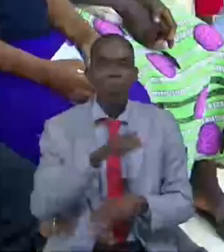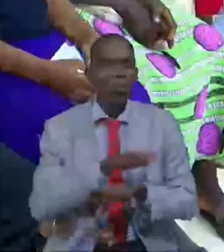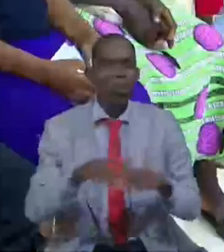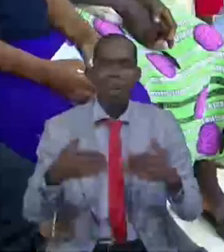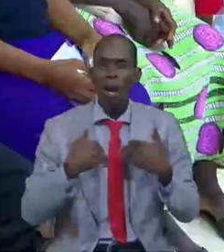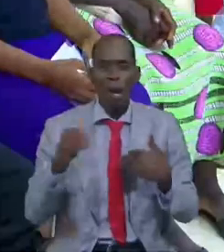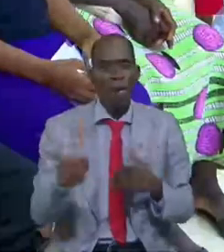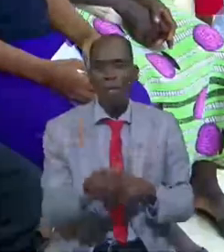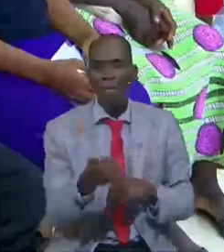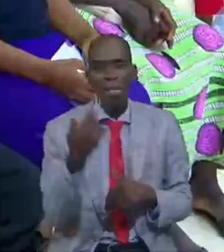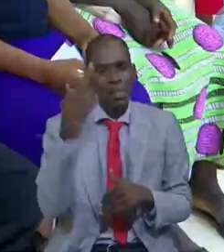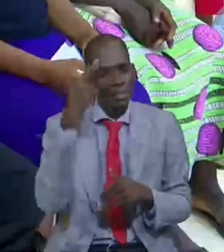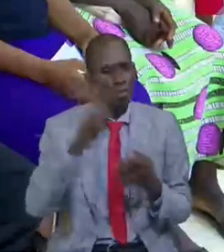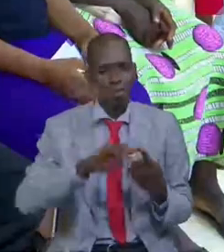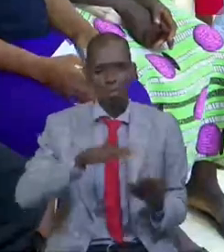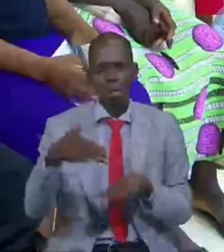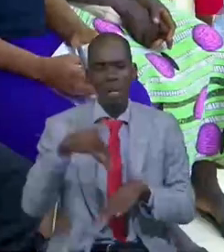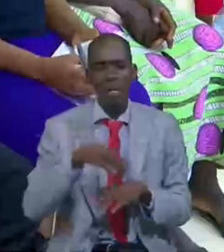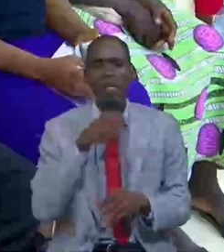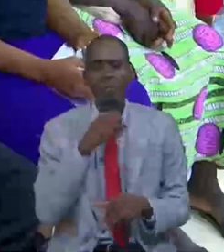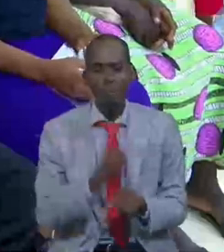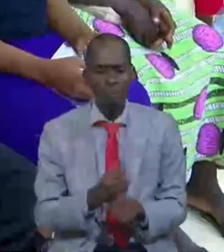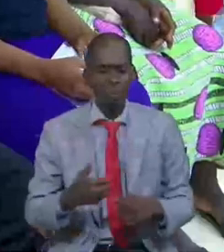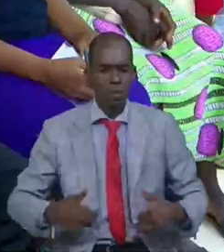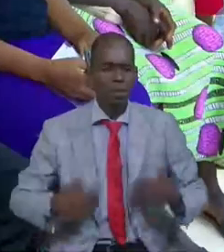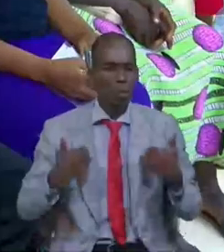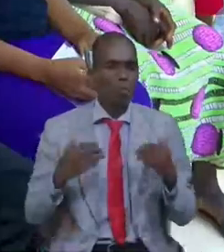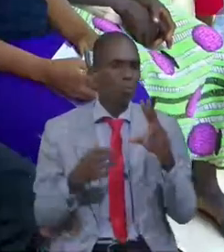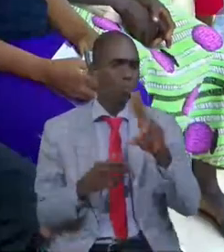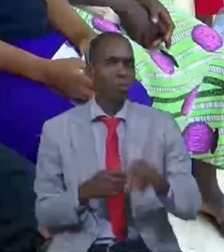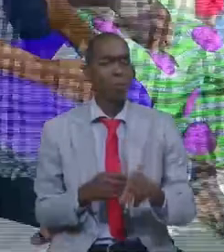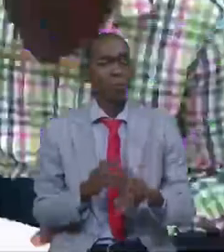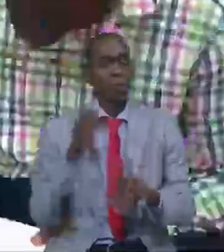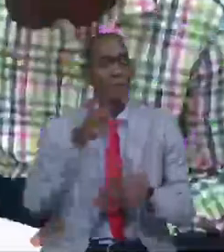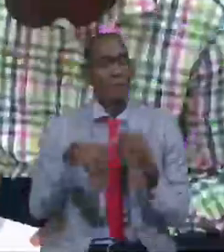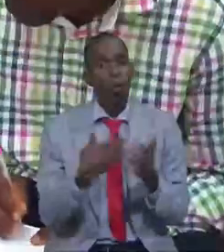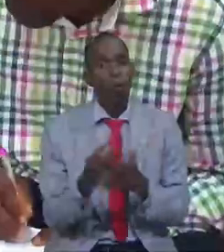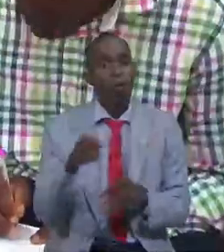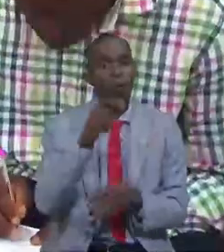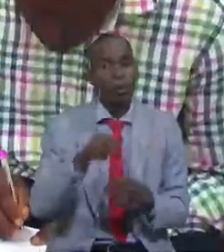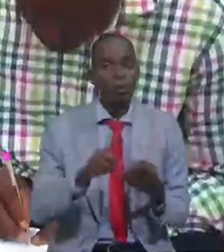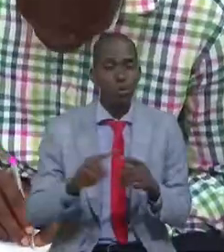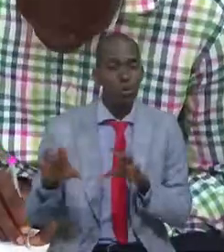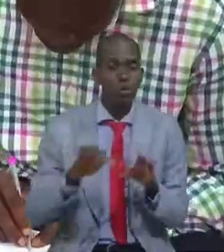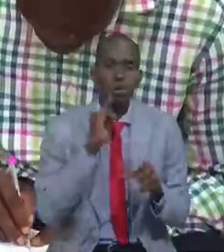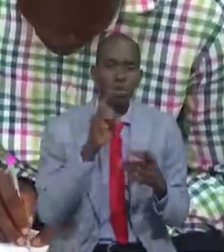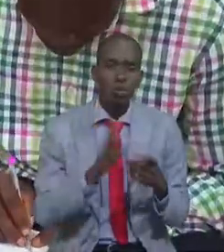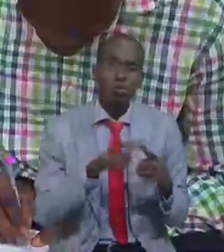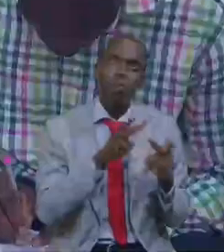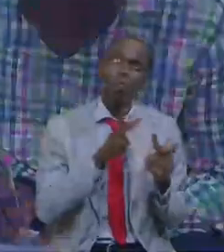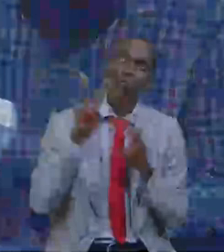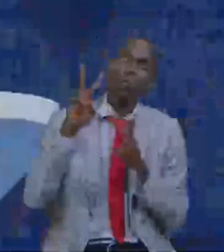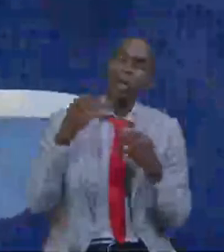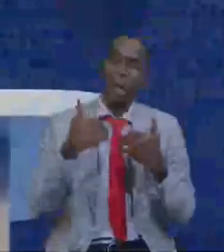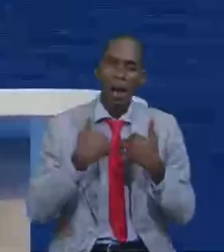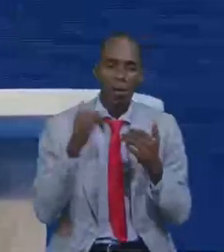mourir prématurément. Parce que tout ce qu'il te faut faire, c'est de regarder et d'avoir le regard de la foi. À